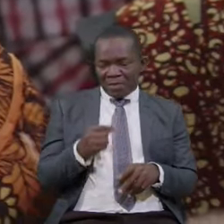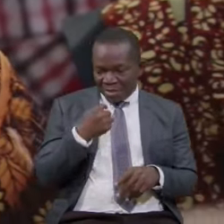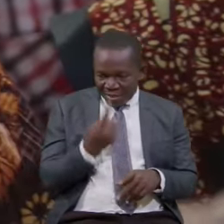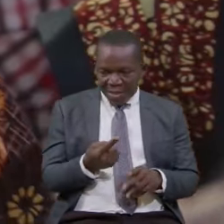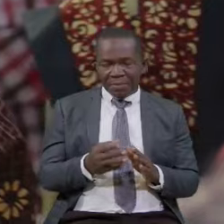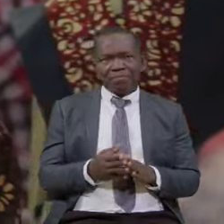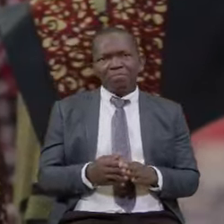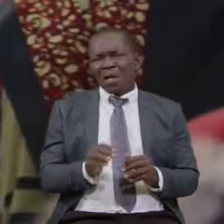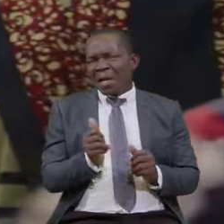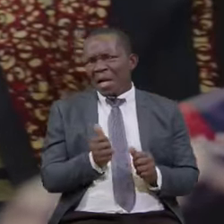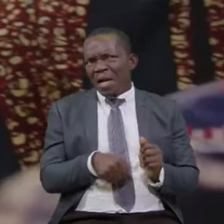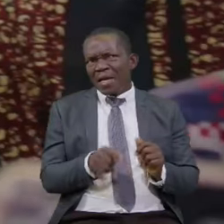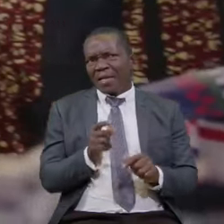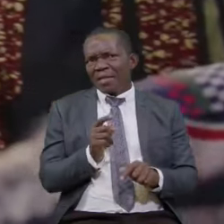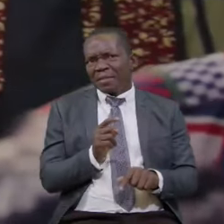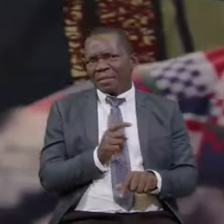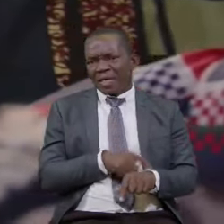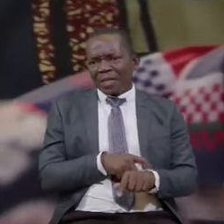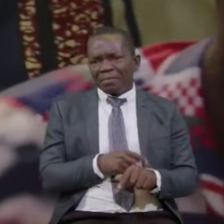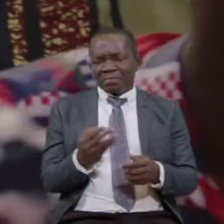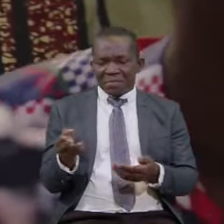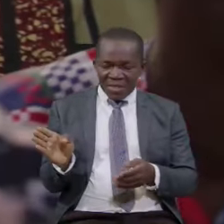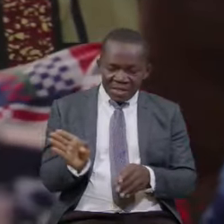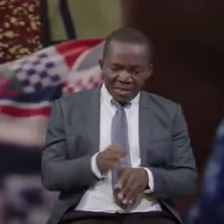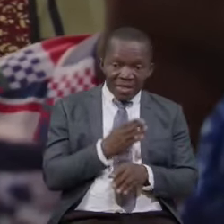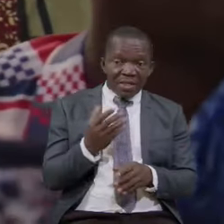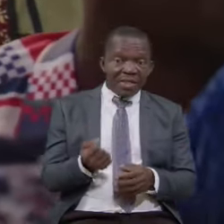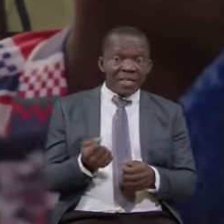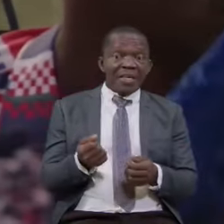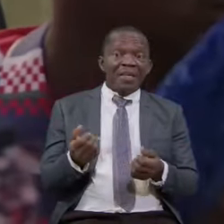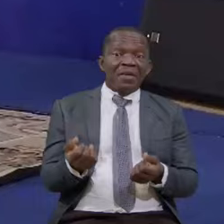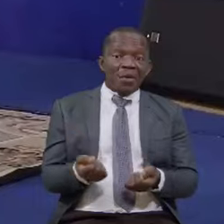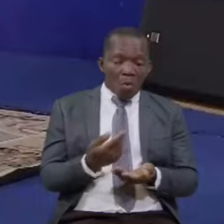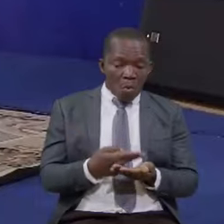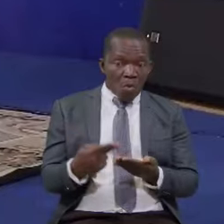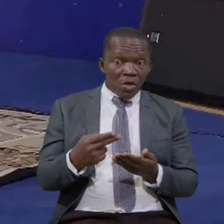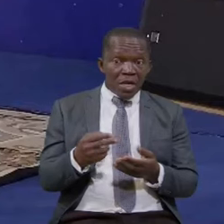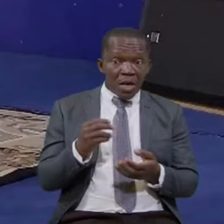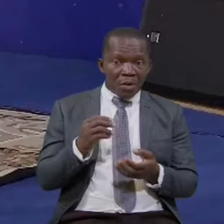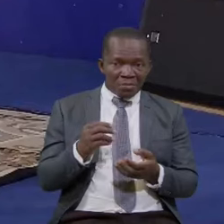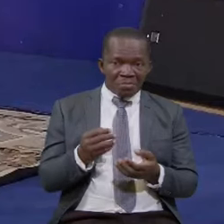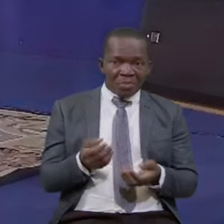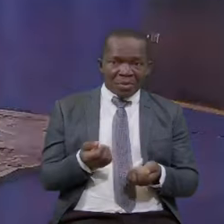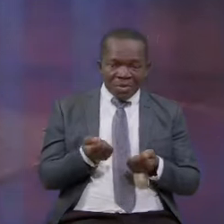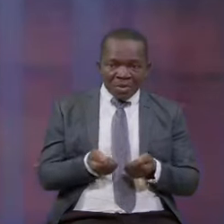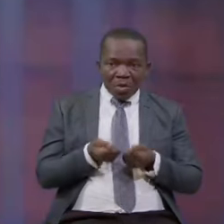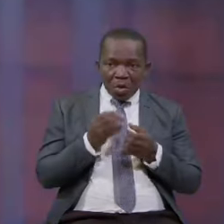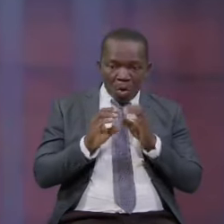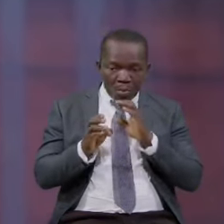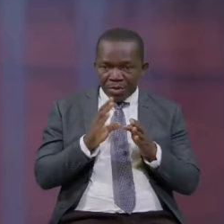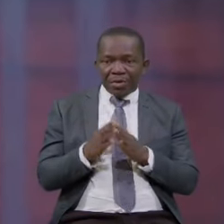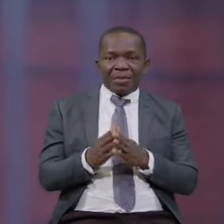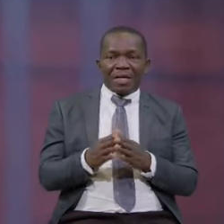fois qu'ell prennent le sacrement chaque fois qu'ell prennent la Sainte Communion la sainte scène elles disent